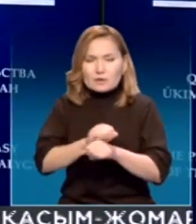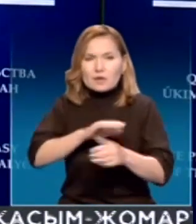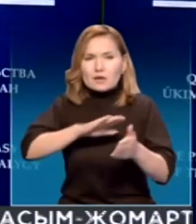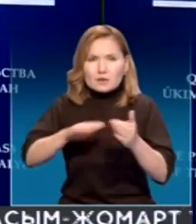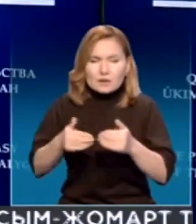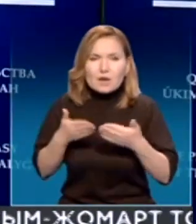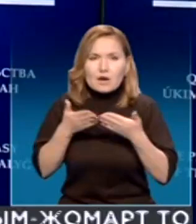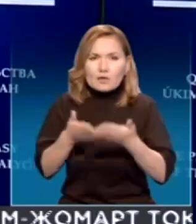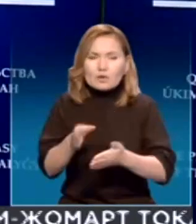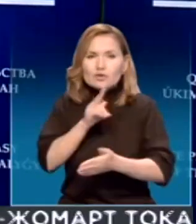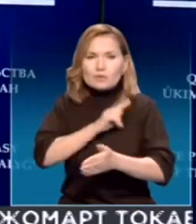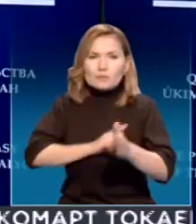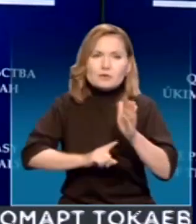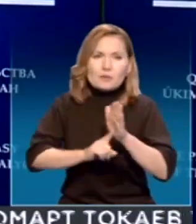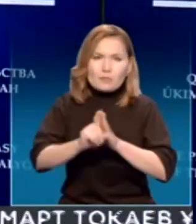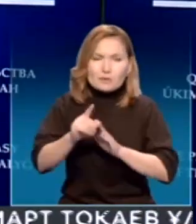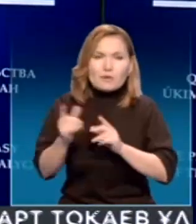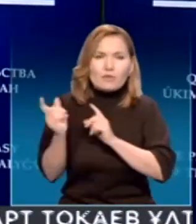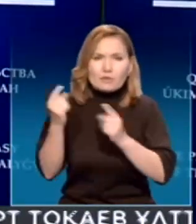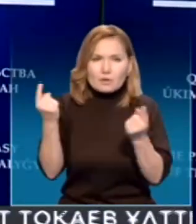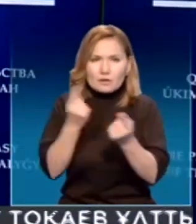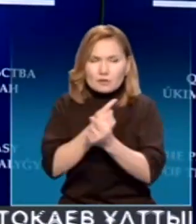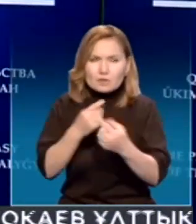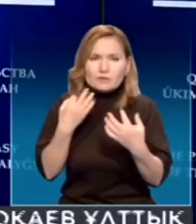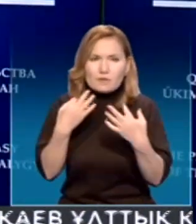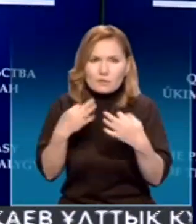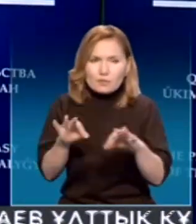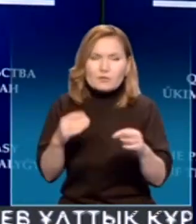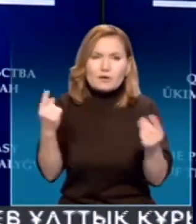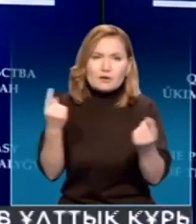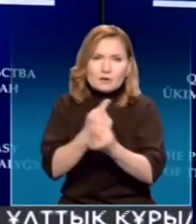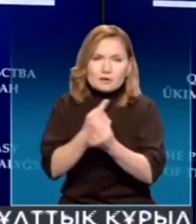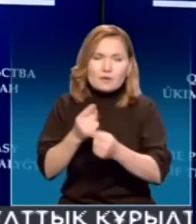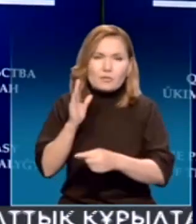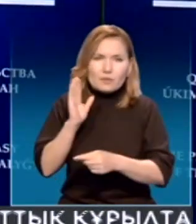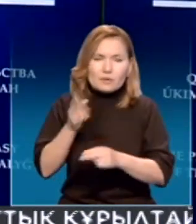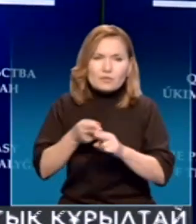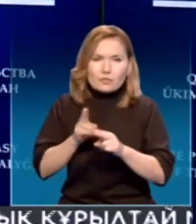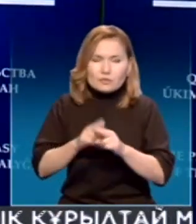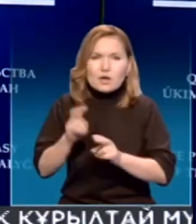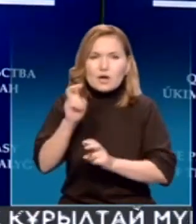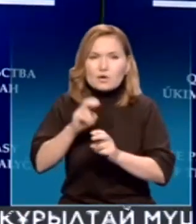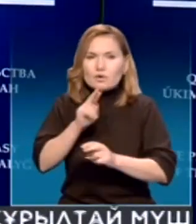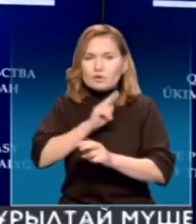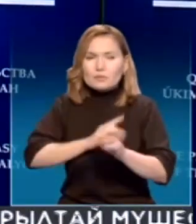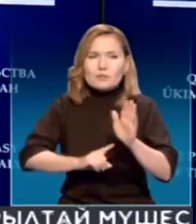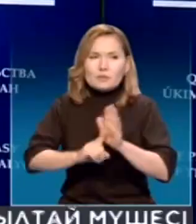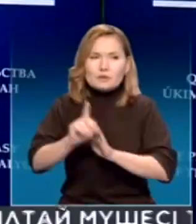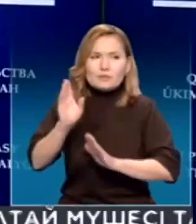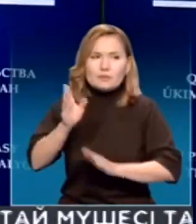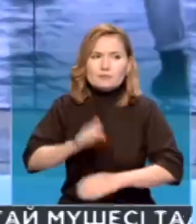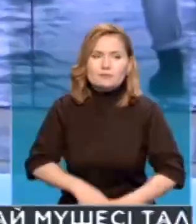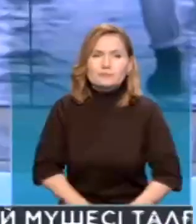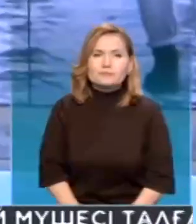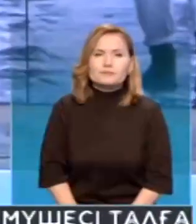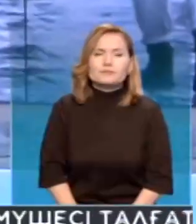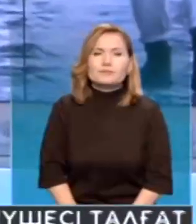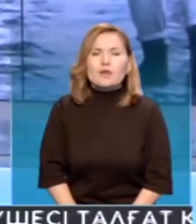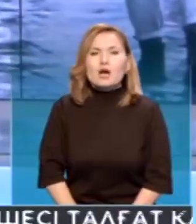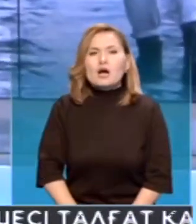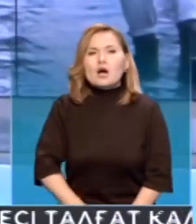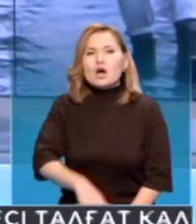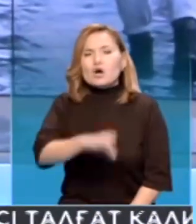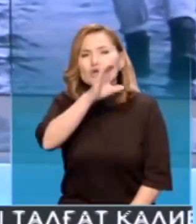онда жеткізу және мұнайды кемелерге құйдың қайтадан жалғастырады.